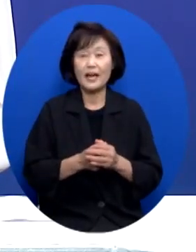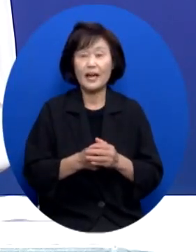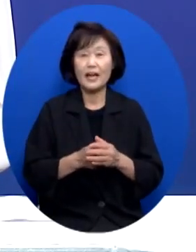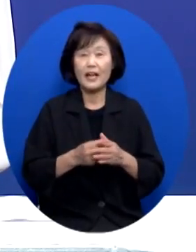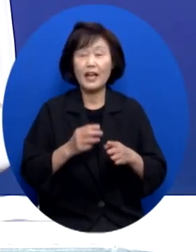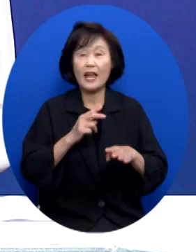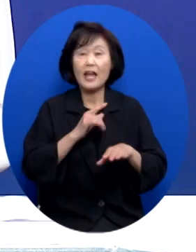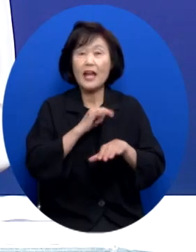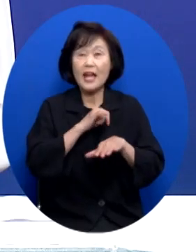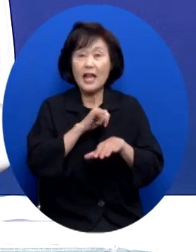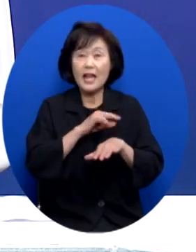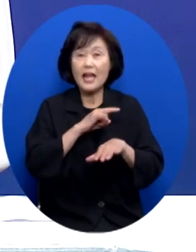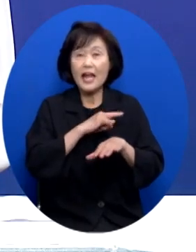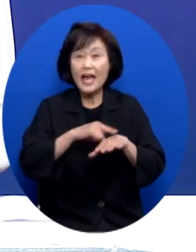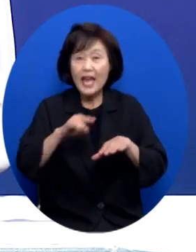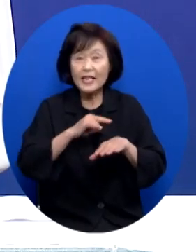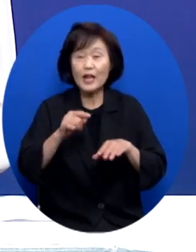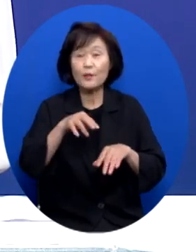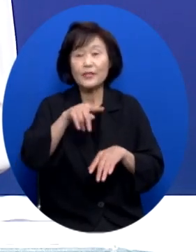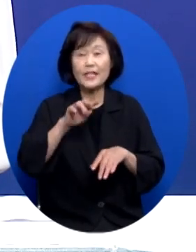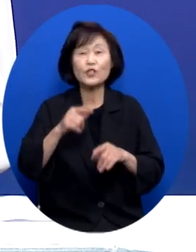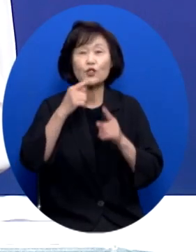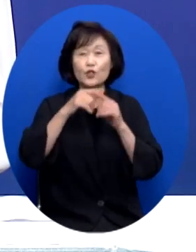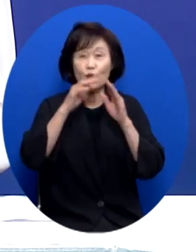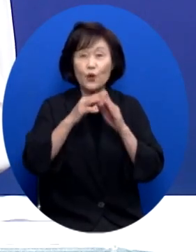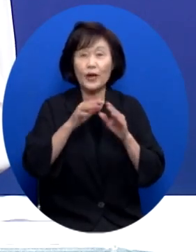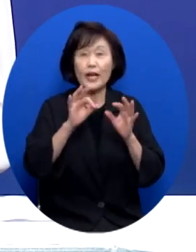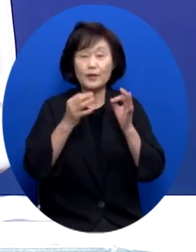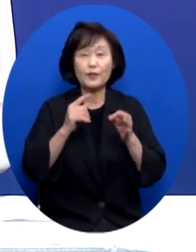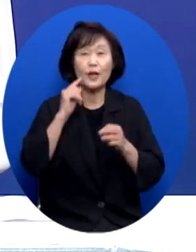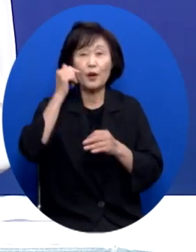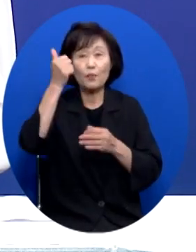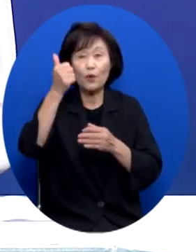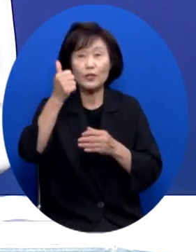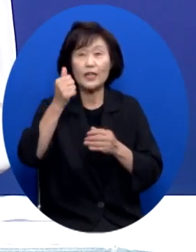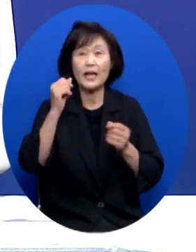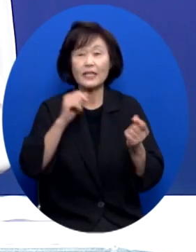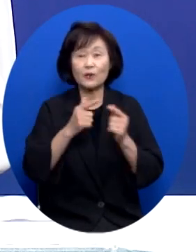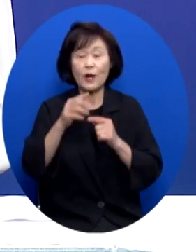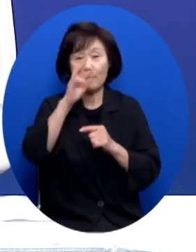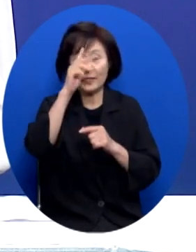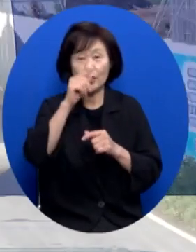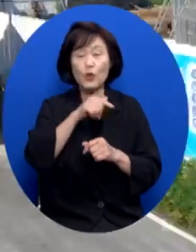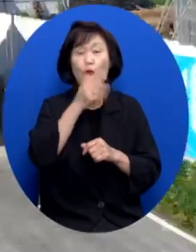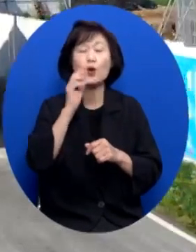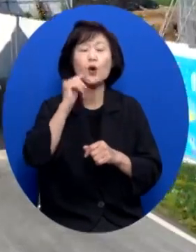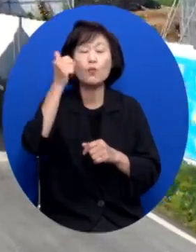해남세순교회가 김대윤 담임목사 위임과 박영재 원로목사 추대 감사 예배를 드렸습니다.